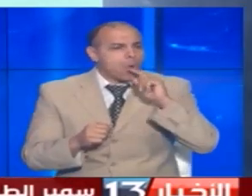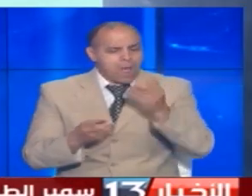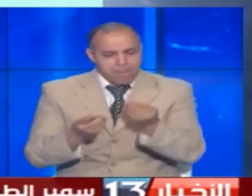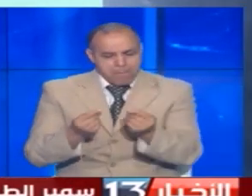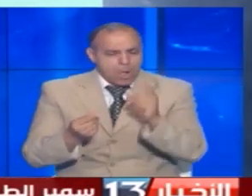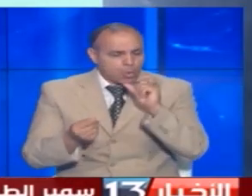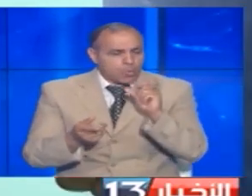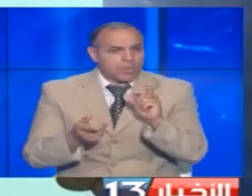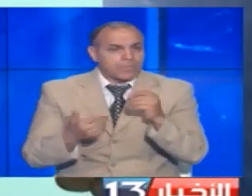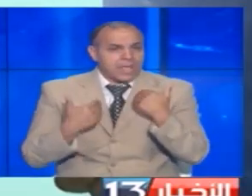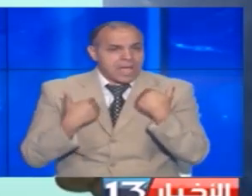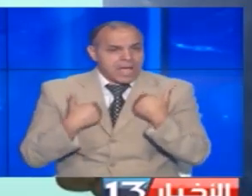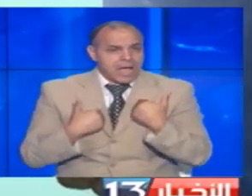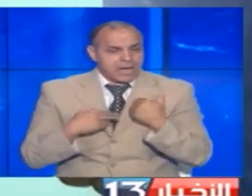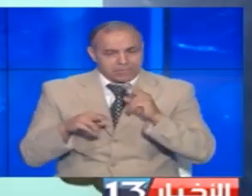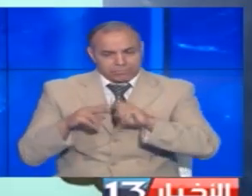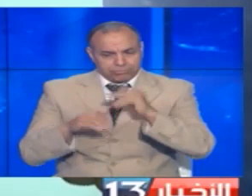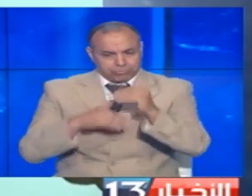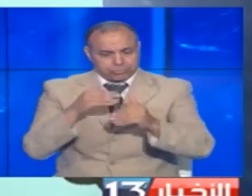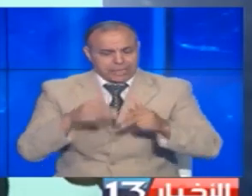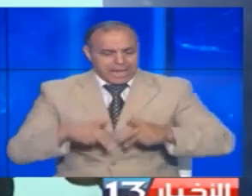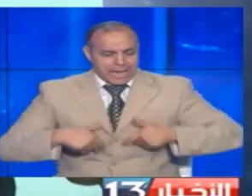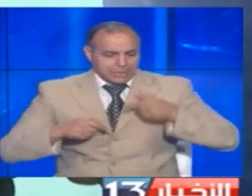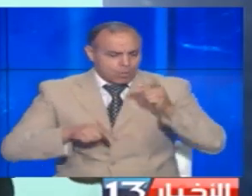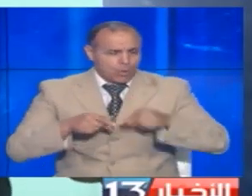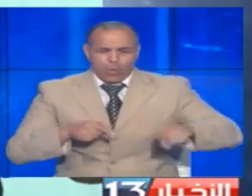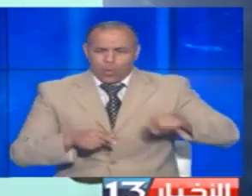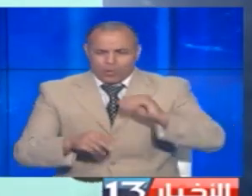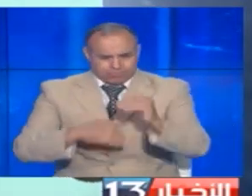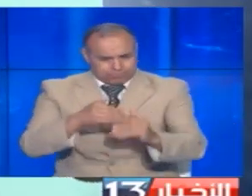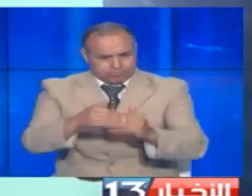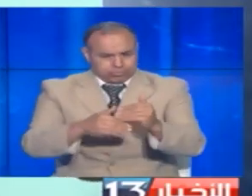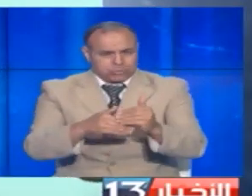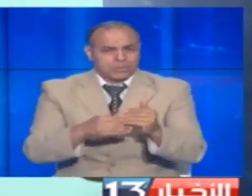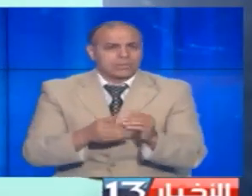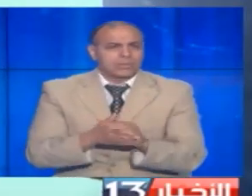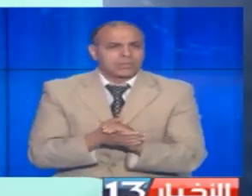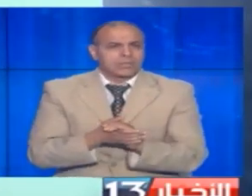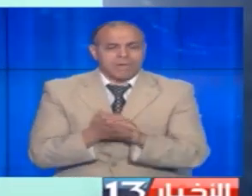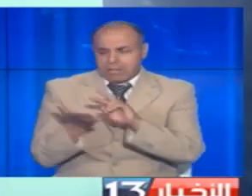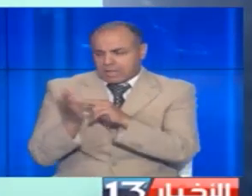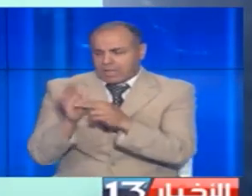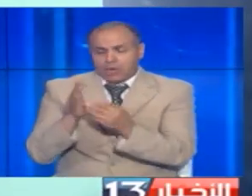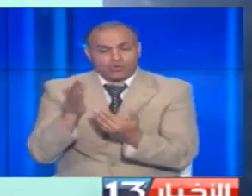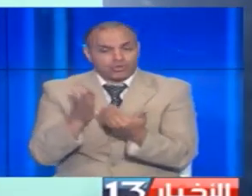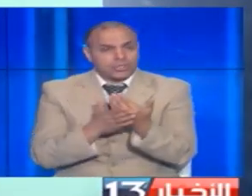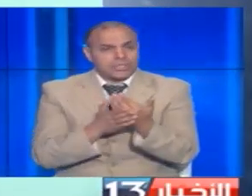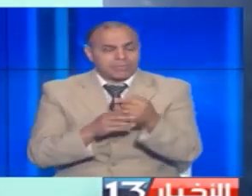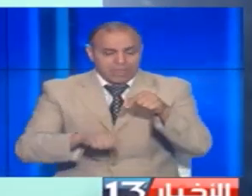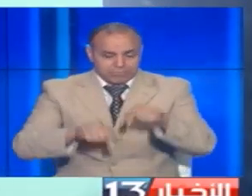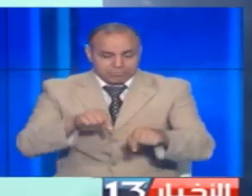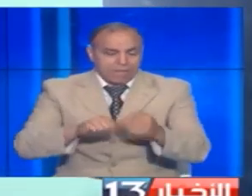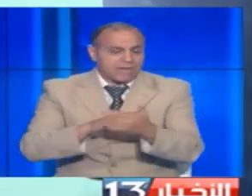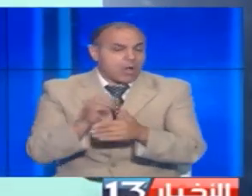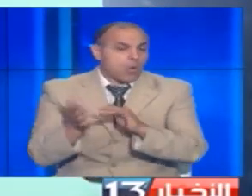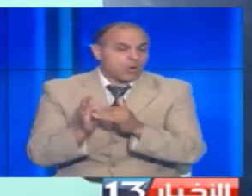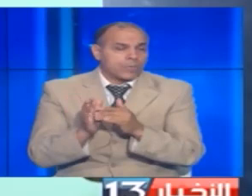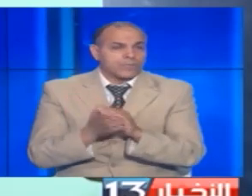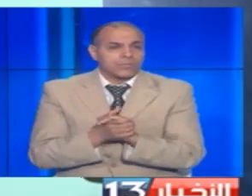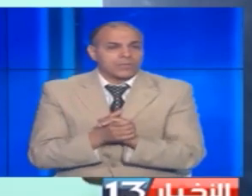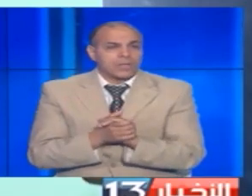اننا نحسن ظروف عايش المواطنين من خلال اعتماد التقنيات الحديثه في الانتاج الفلاحي اه